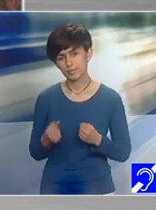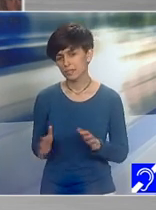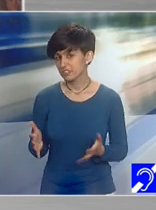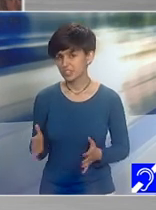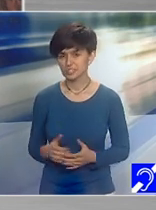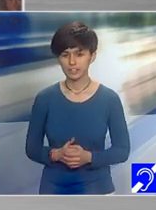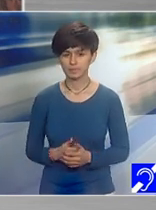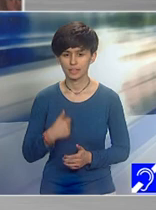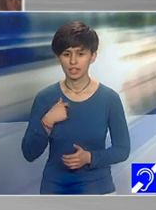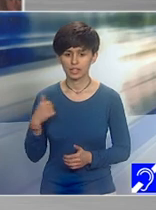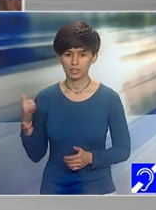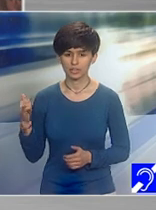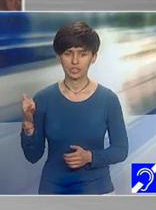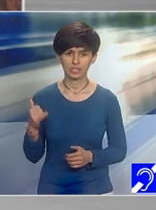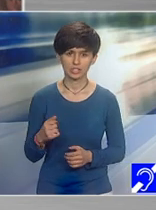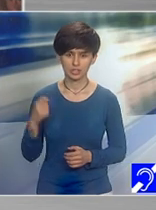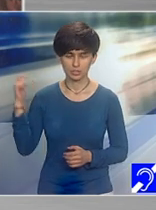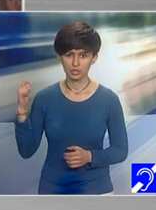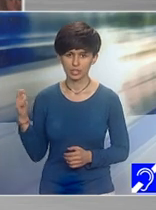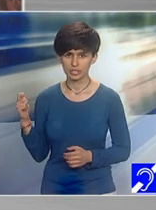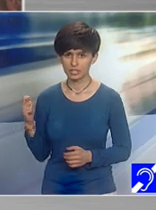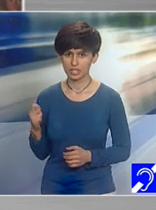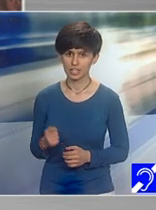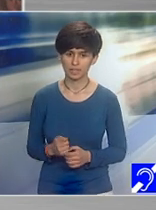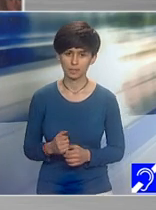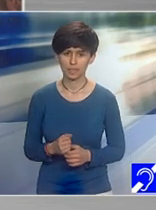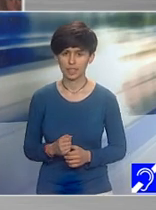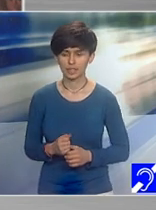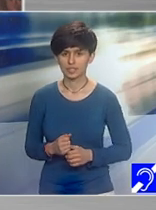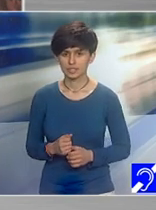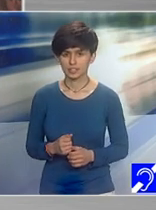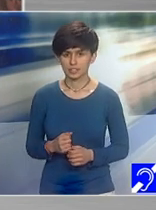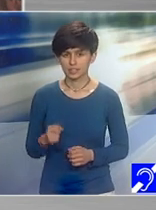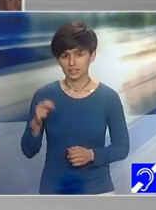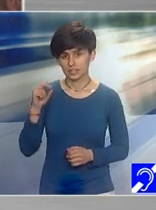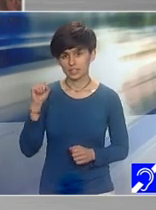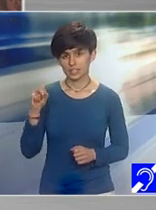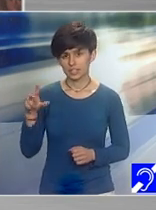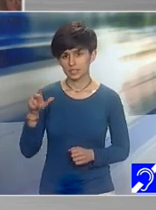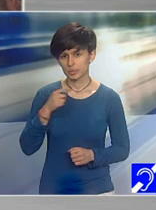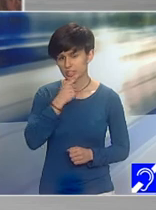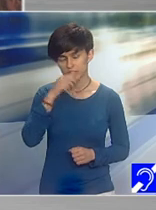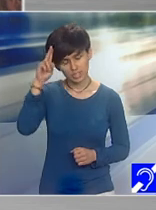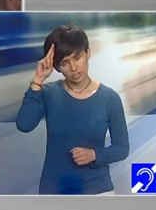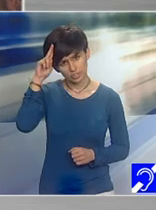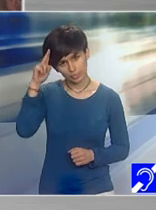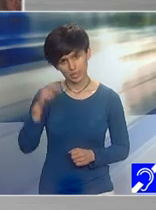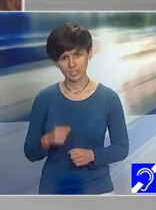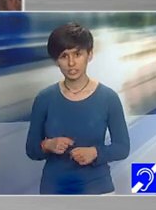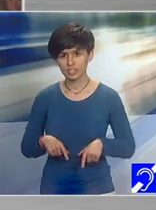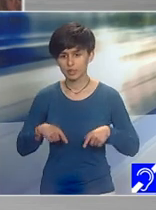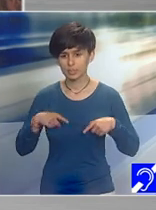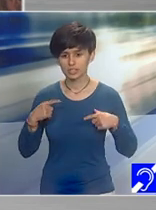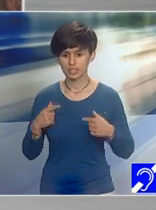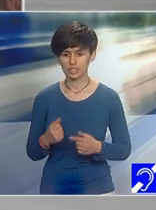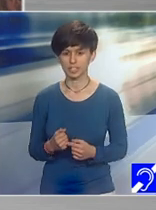țară civilizată, rău de tot în domeniul ăsta, pe 13 ani de Germania și trăind în 4 landuri diferite, cred că știu foarte